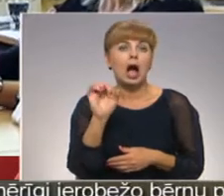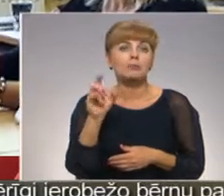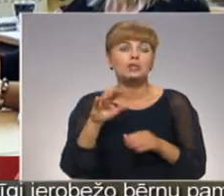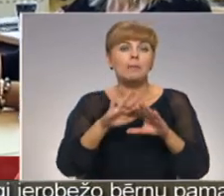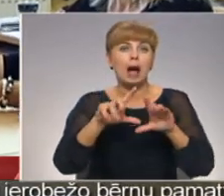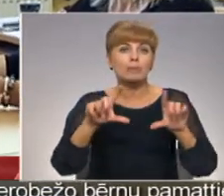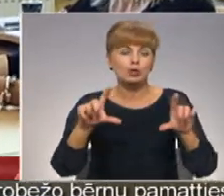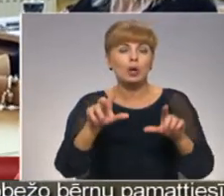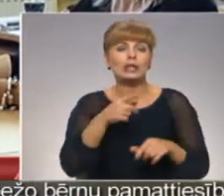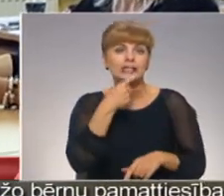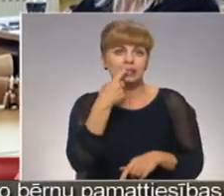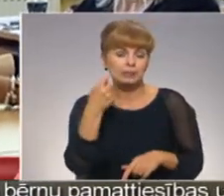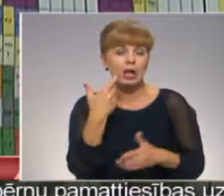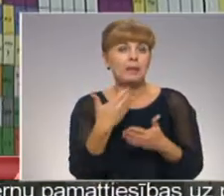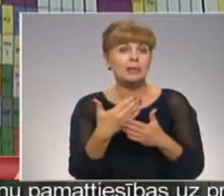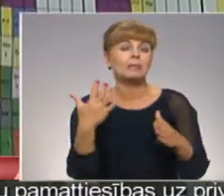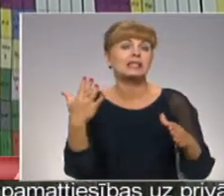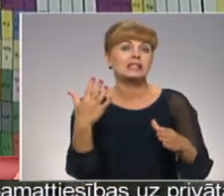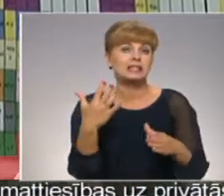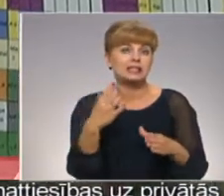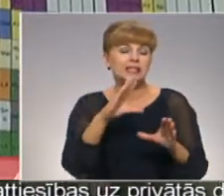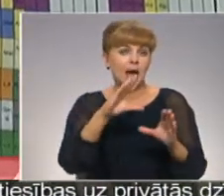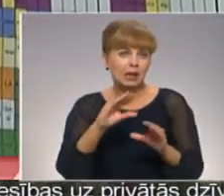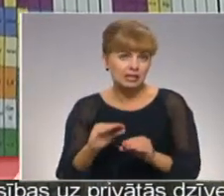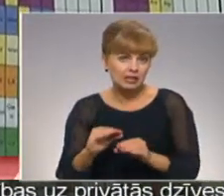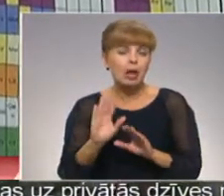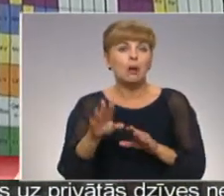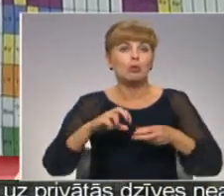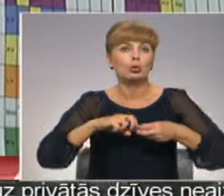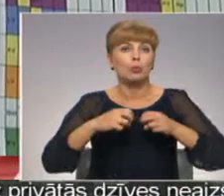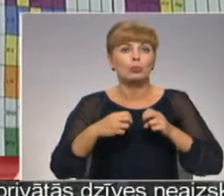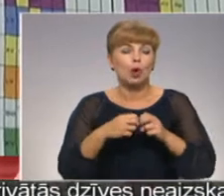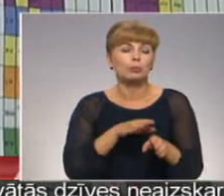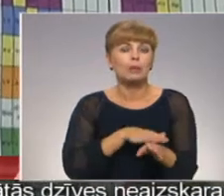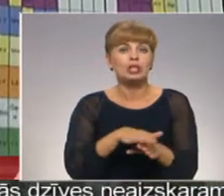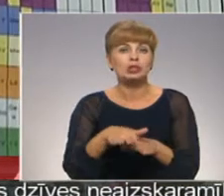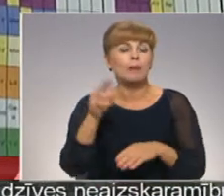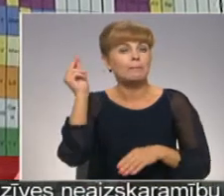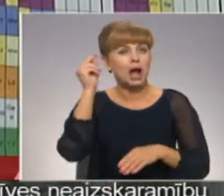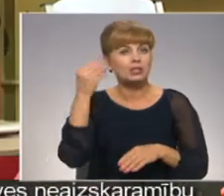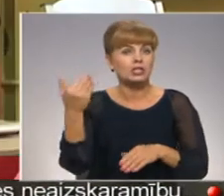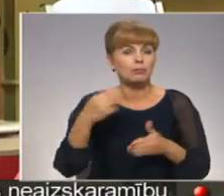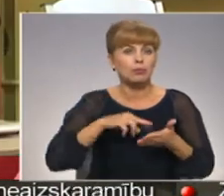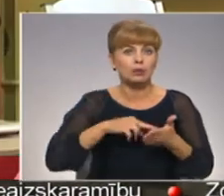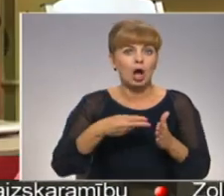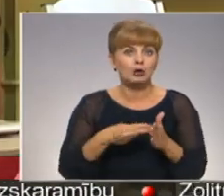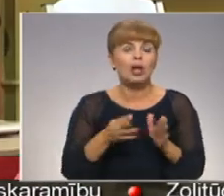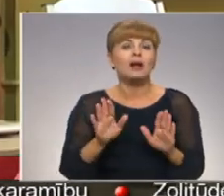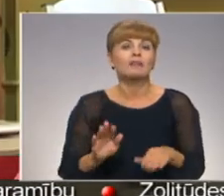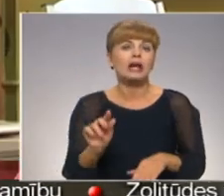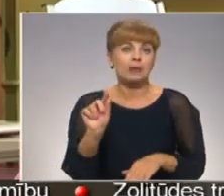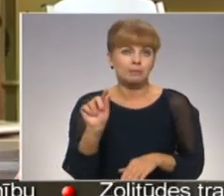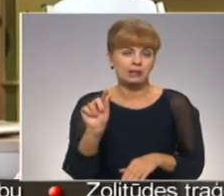ap 100. Ja tas samazinātos, tad gan būtu problemātiski īstenot mācību plānu. Mēs varam